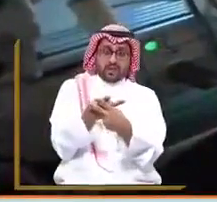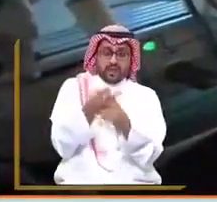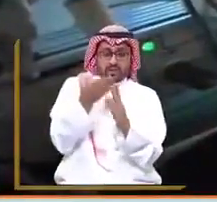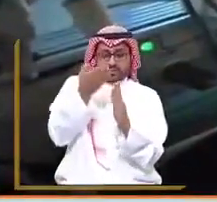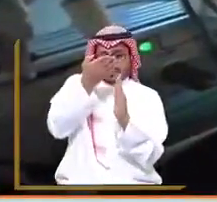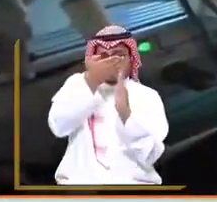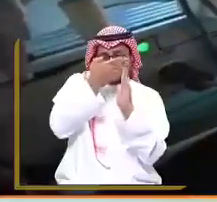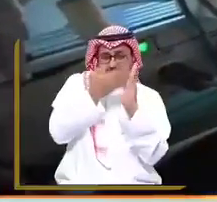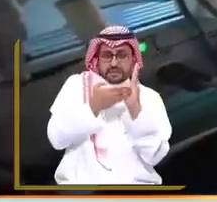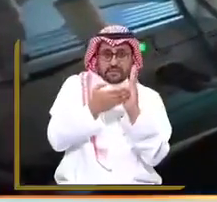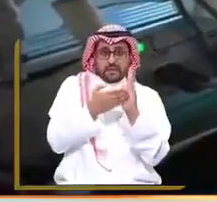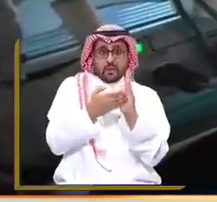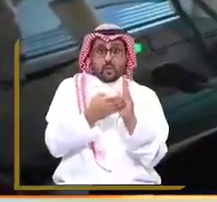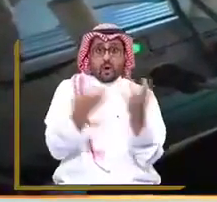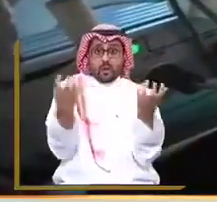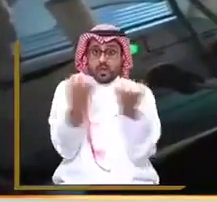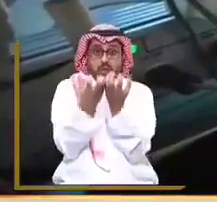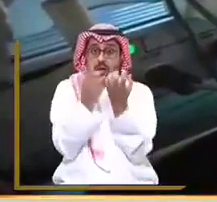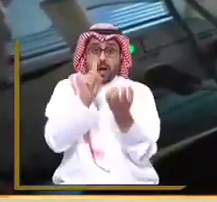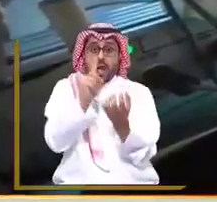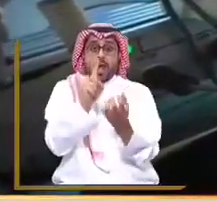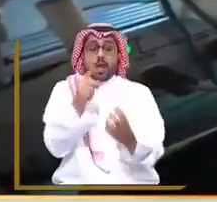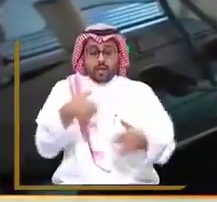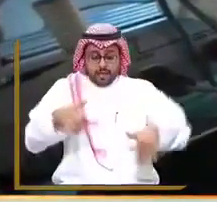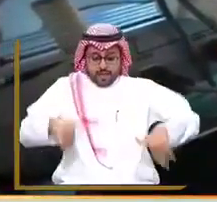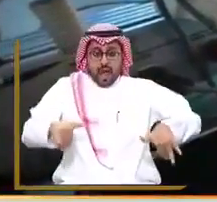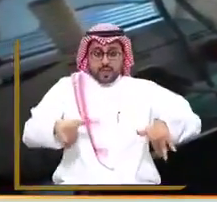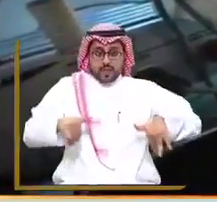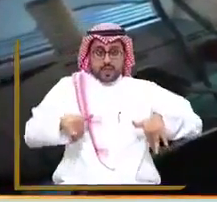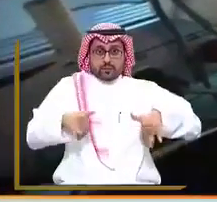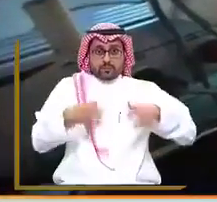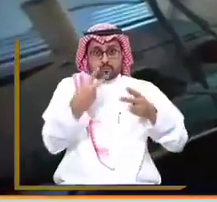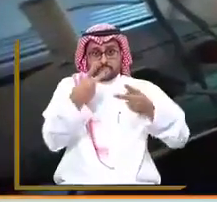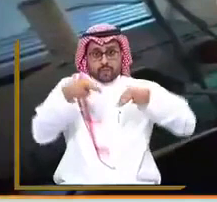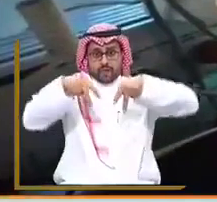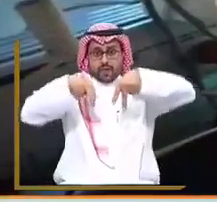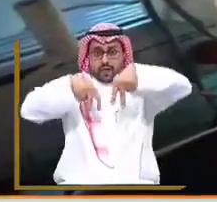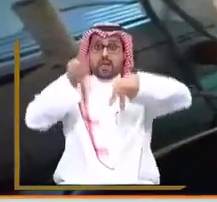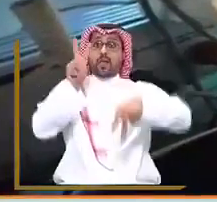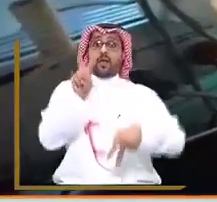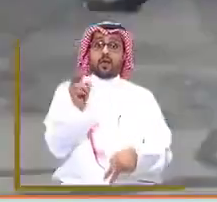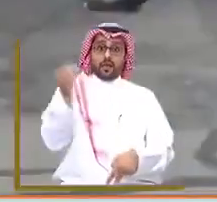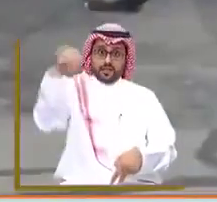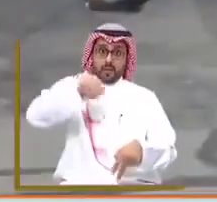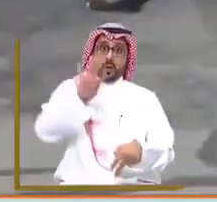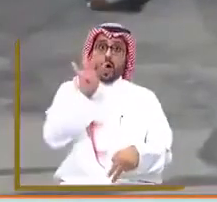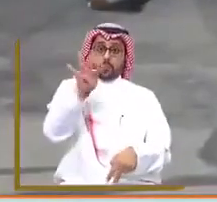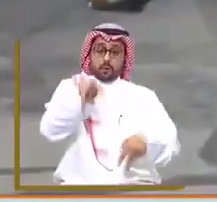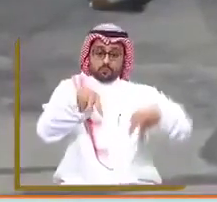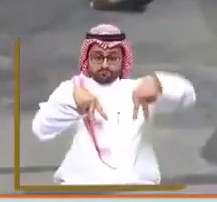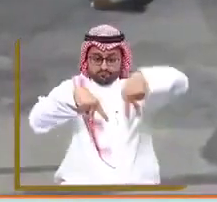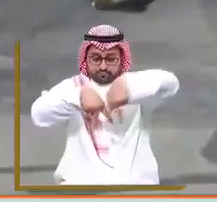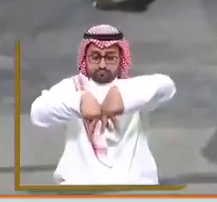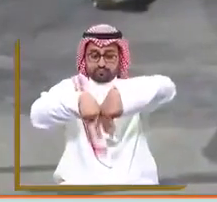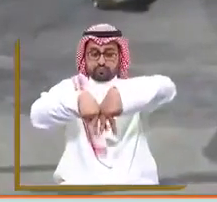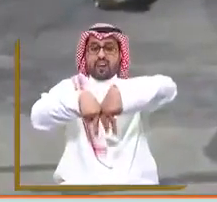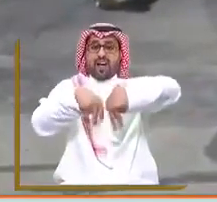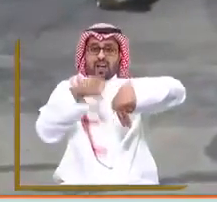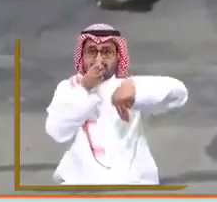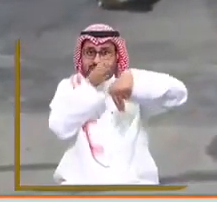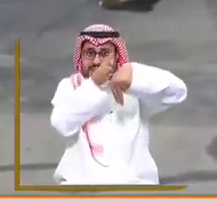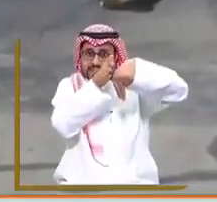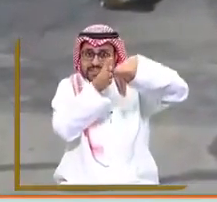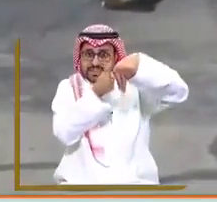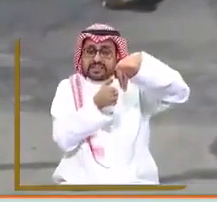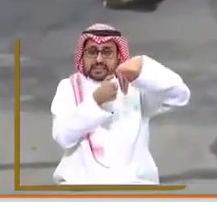الطفيلي هو عبارة عن طفل مكتمل مع وجود حوض وأطراف سفلية إضافية مزدوجة ومتطفلة